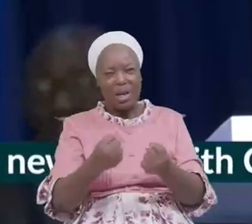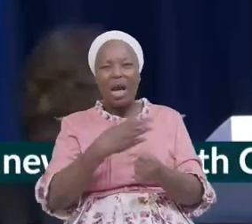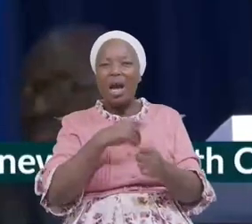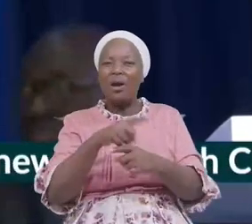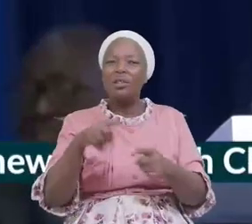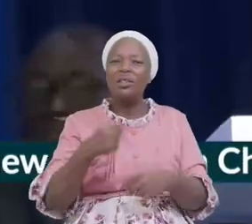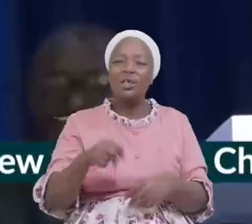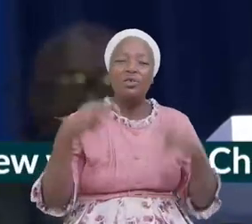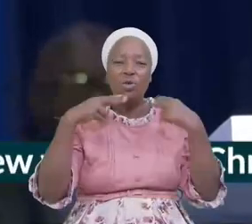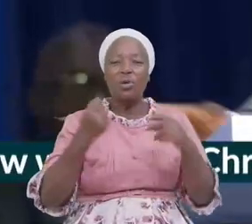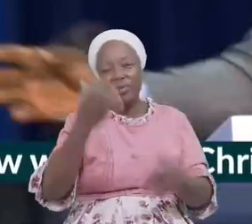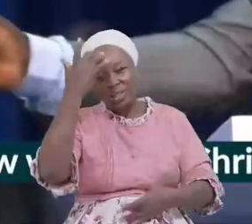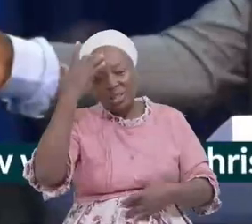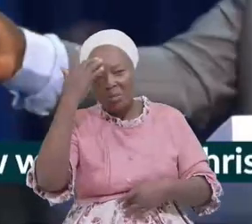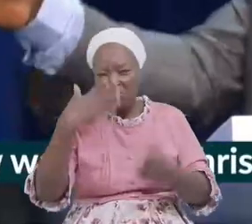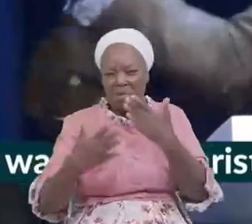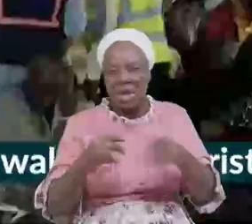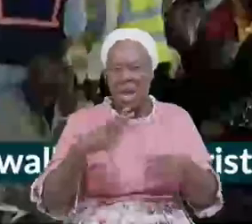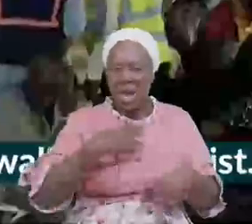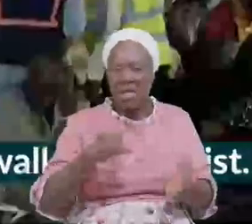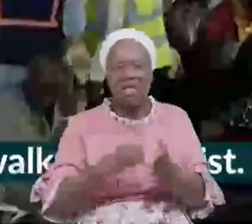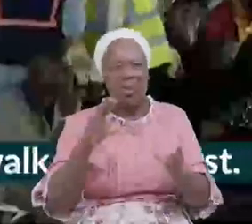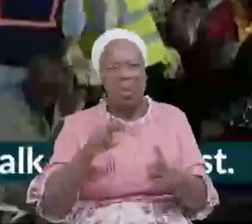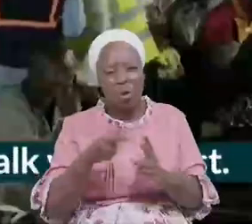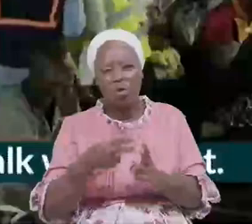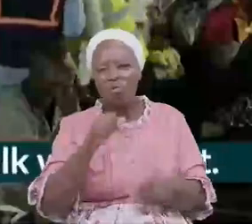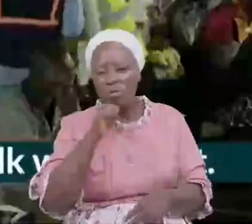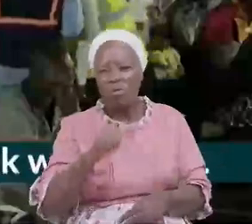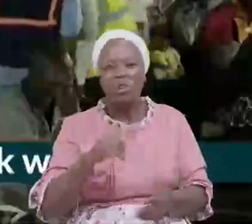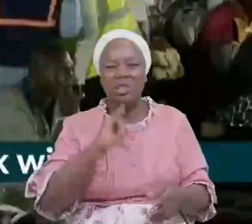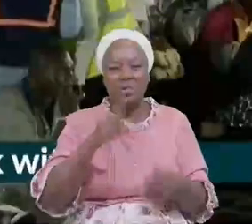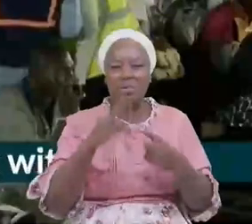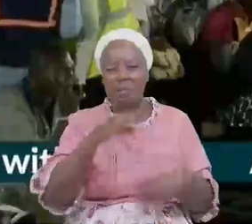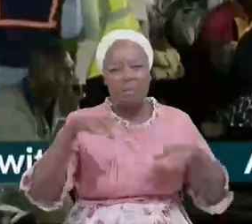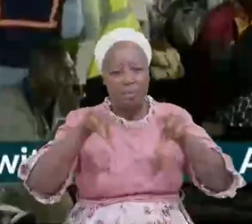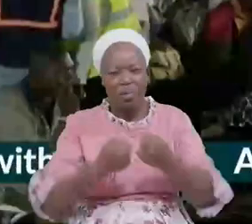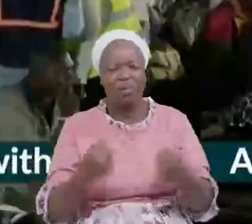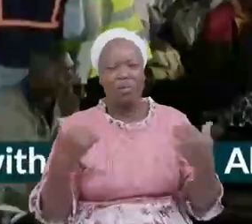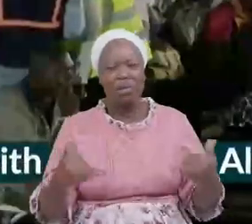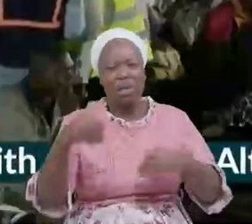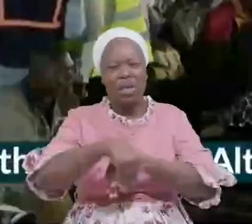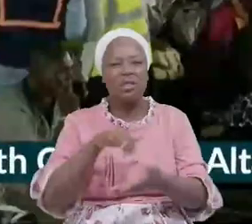Ton joug de maladie, s'il le veut ou pas, il sera brisé ce soir.